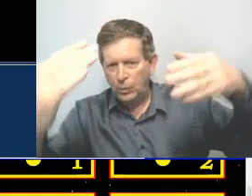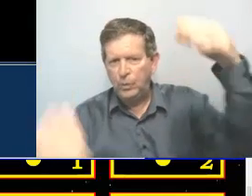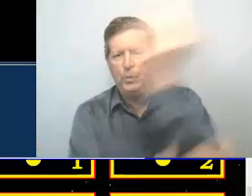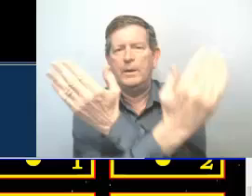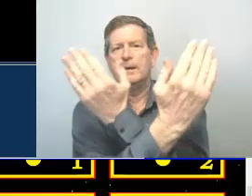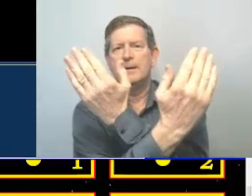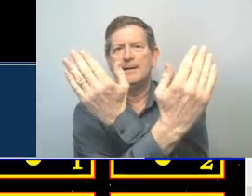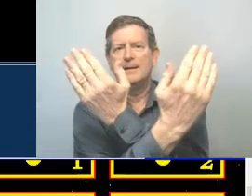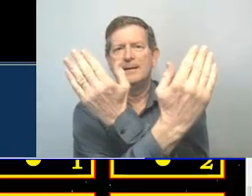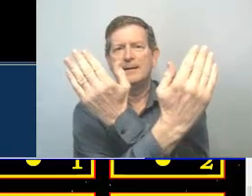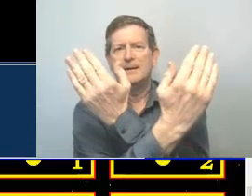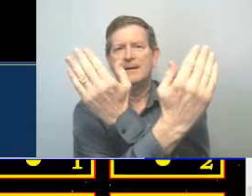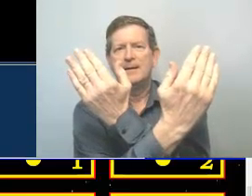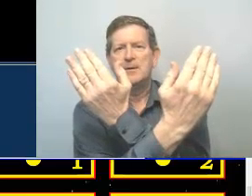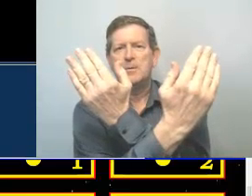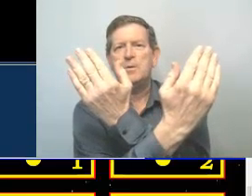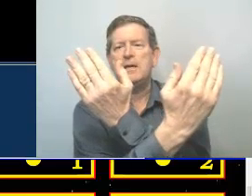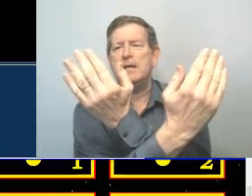donc